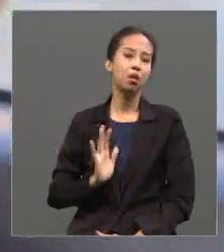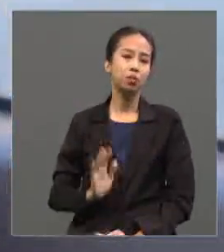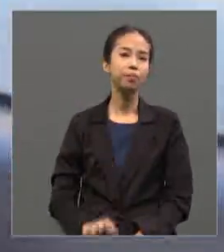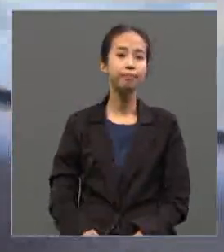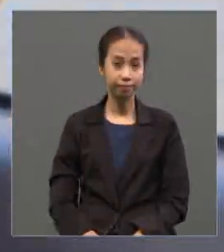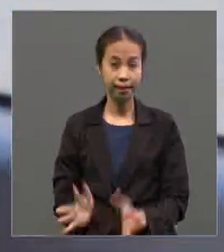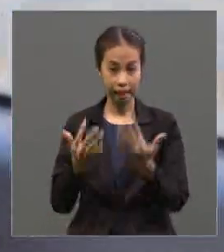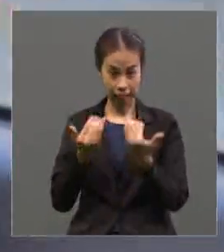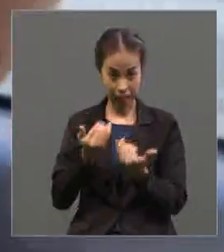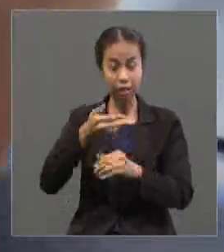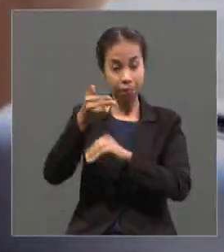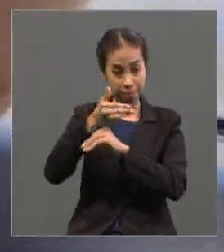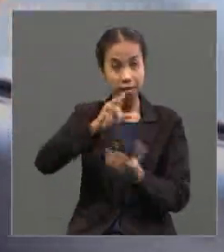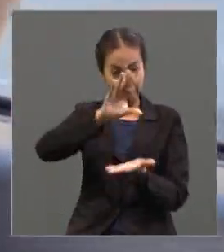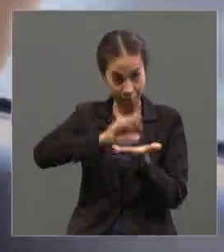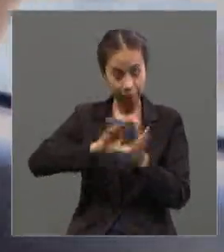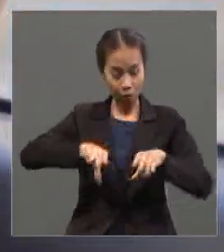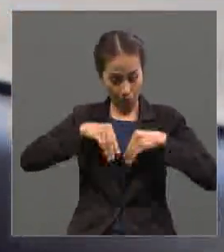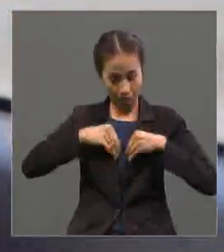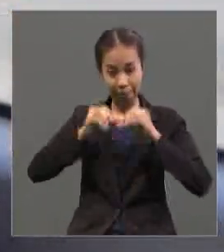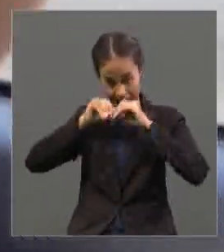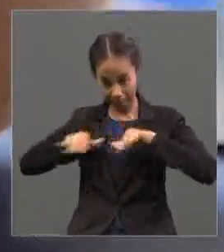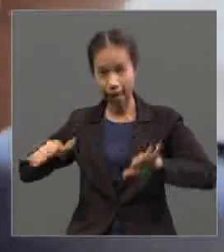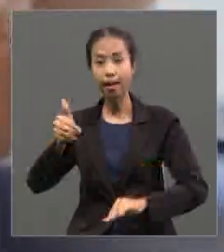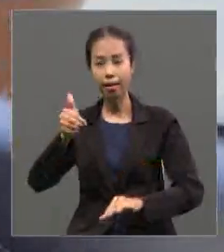นี้นิ่มยินยอมให้เผยแพร่นะใช่ไหมคะ ค่ะ